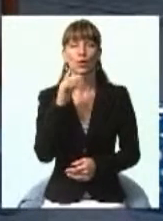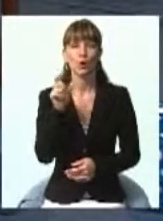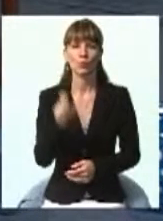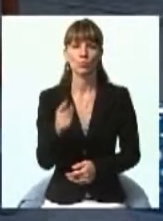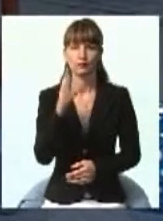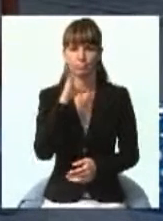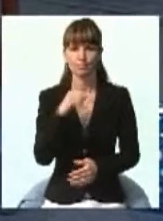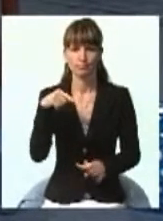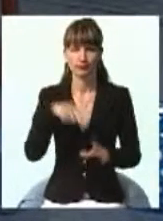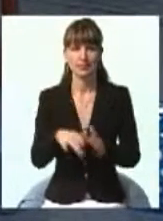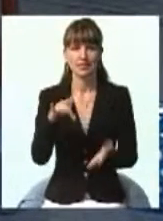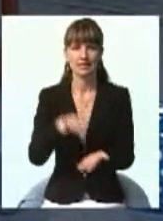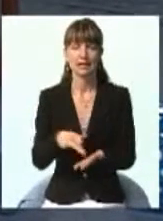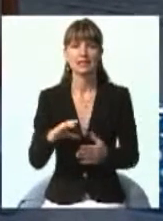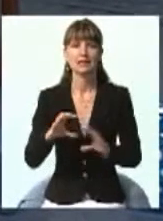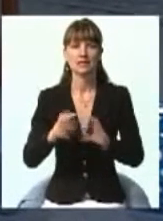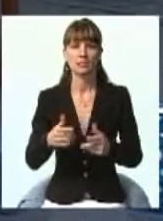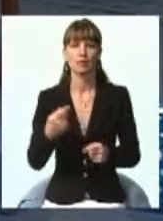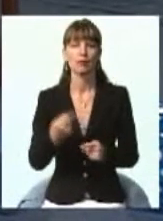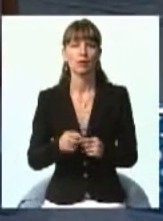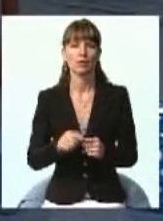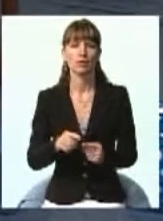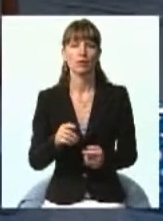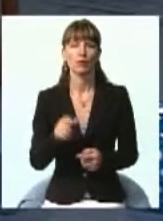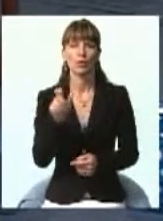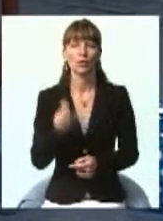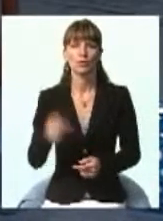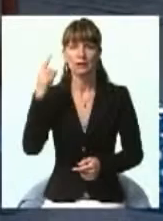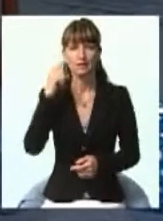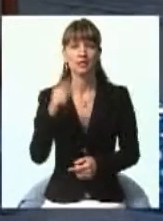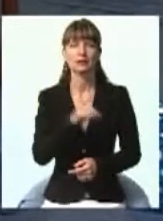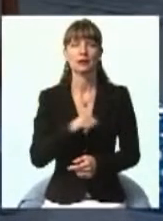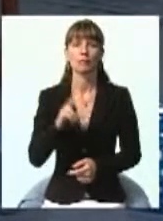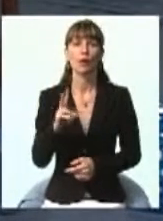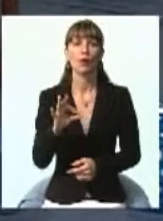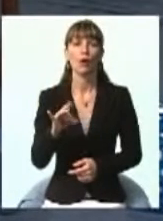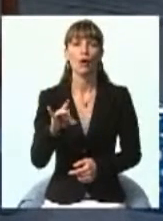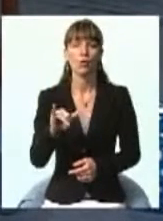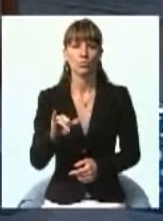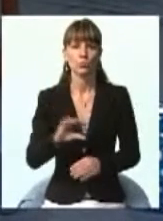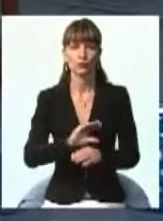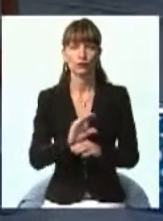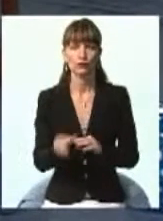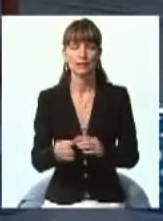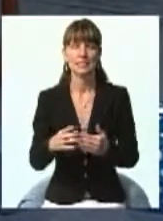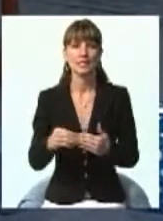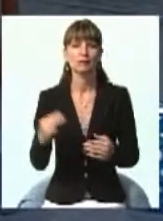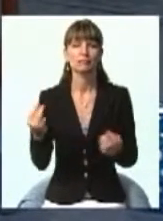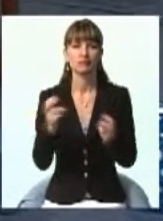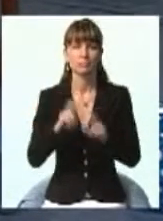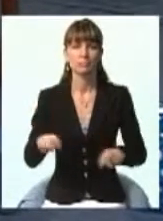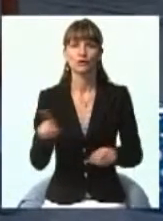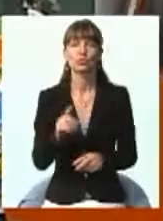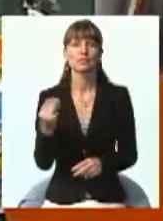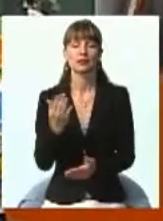землі. Проте геологи, вони, ну, бодай вони знають, власне, саму кору землі і досліджують багато чого цікавого. Що вони ще досліджують